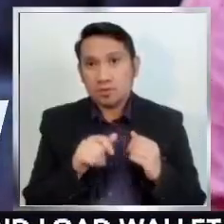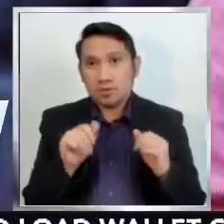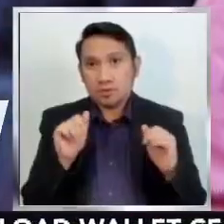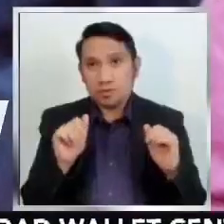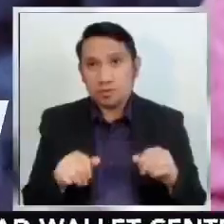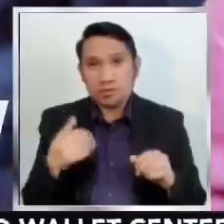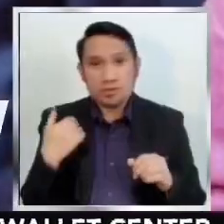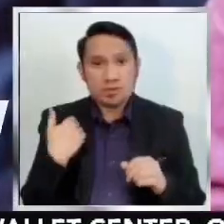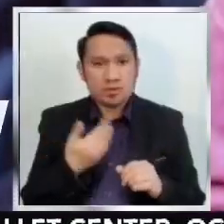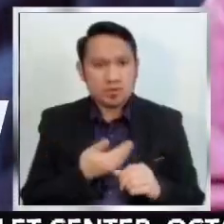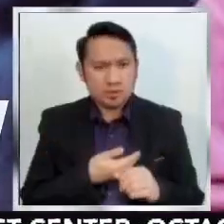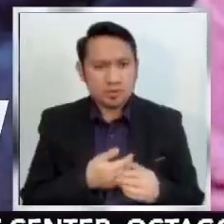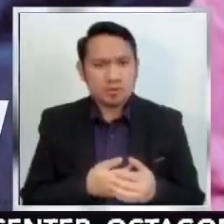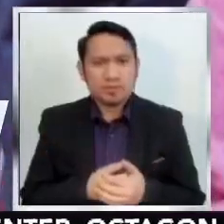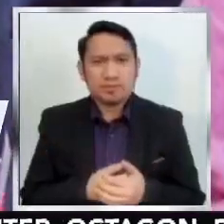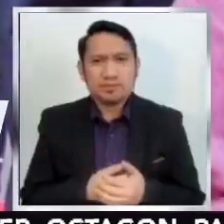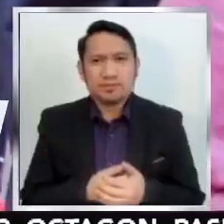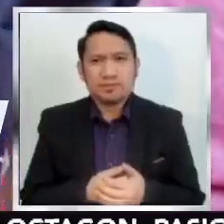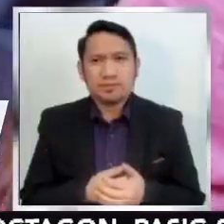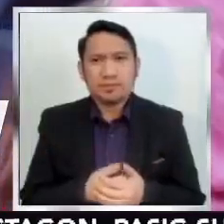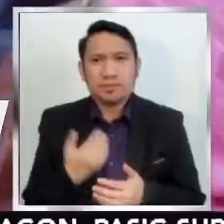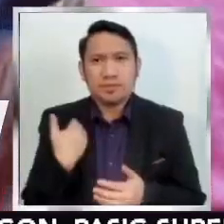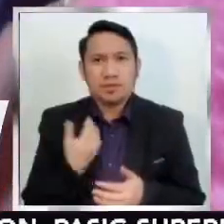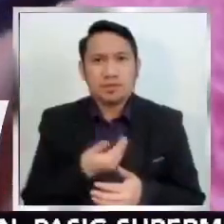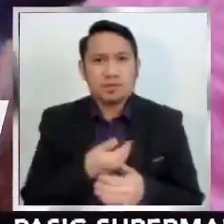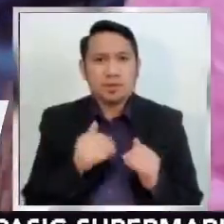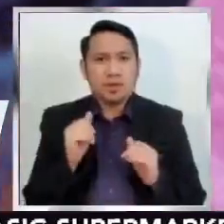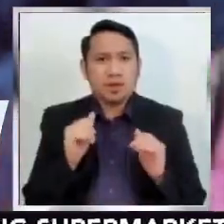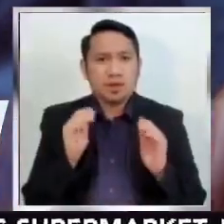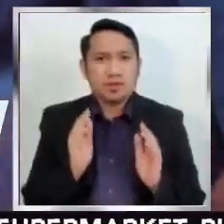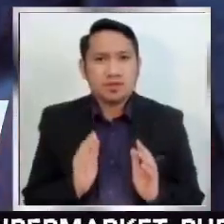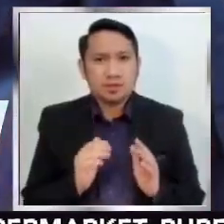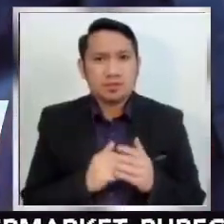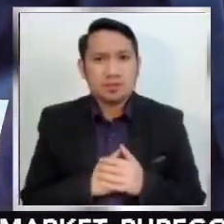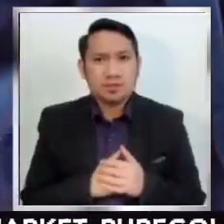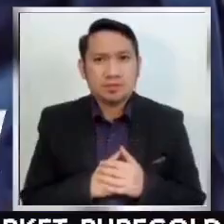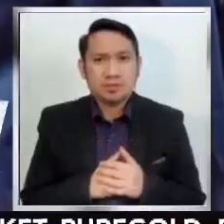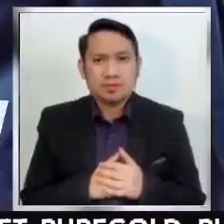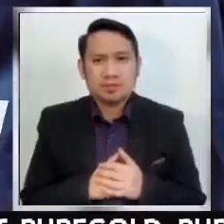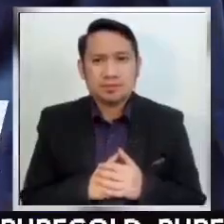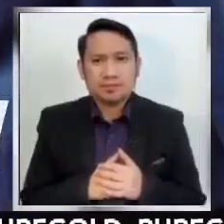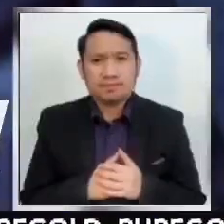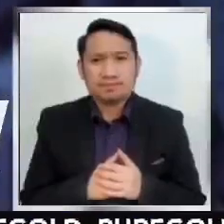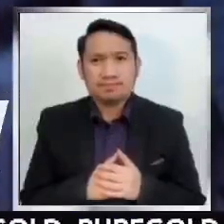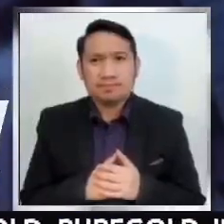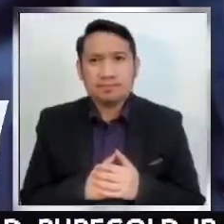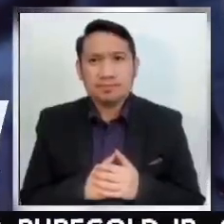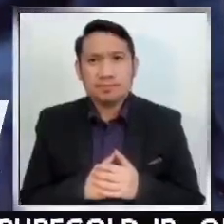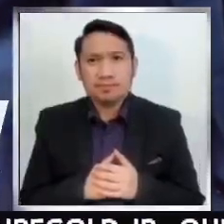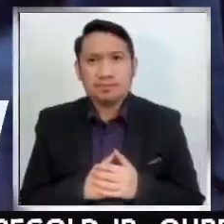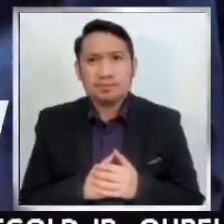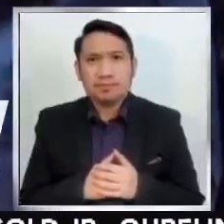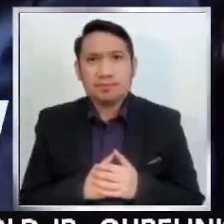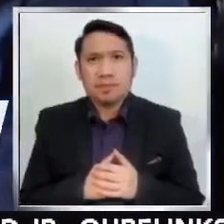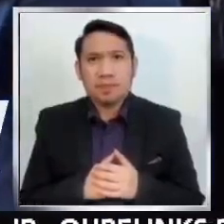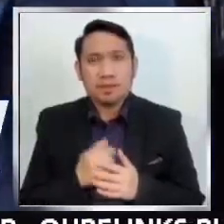for our people, for our artists to be on Broadway and as ourselves,